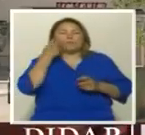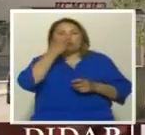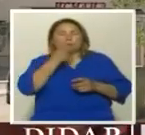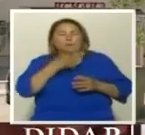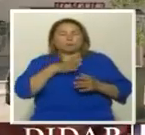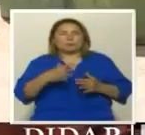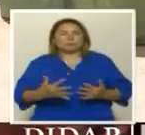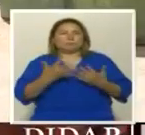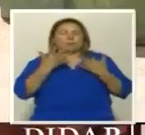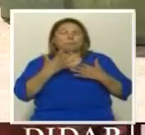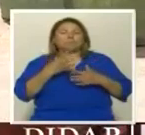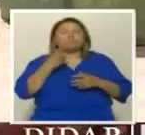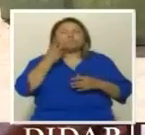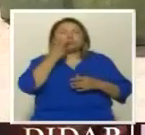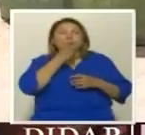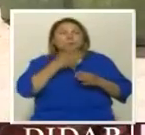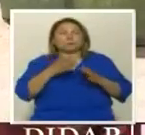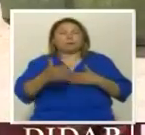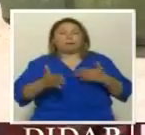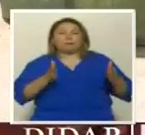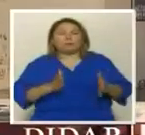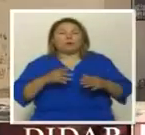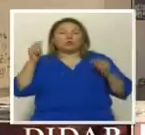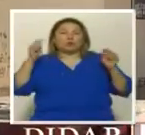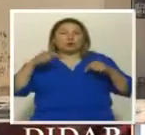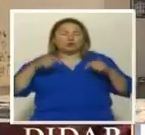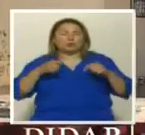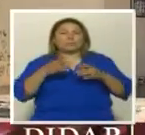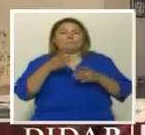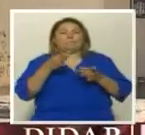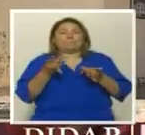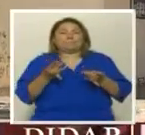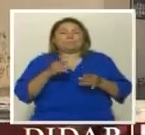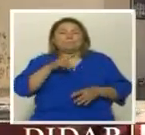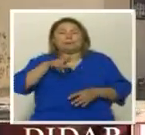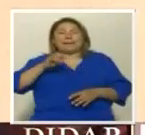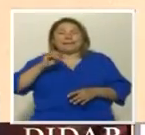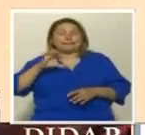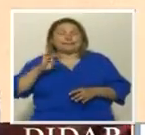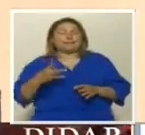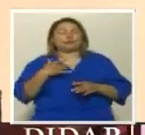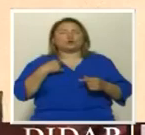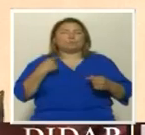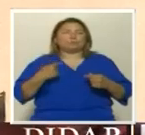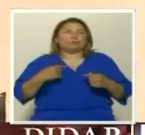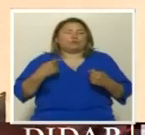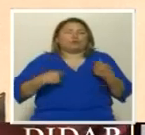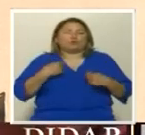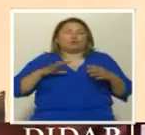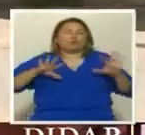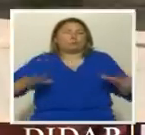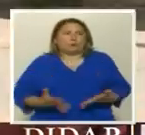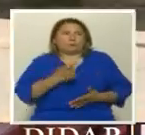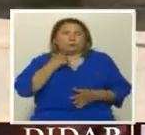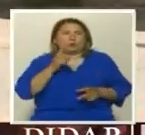запаха исходящих от мусорных контейнеров дожди же приносят квартиры плесень жители говорят что устали бороться с нескончаемыми проблемами